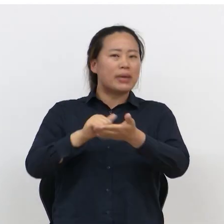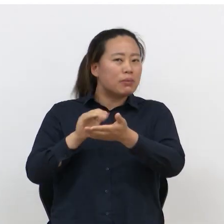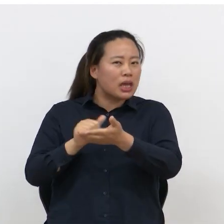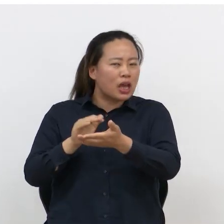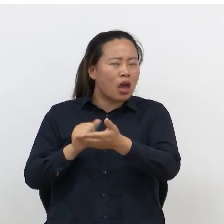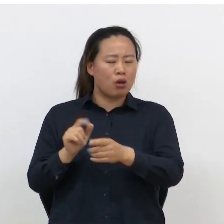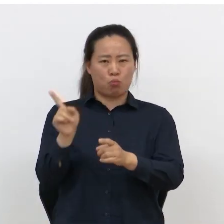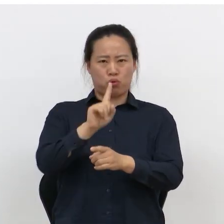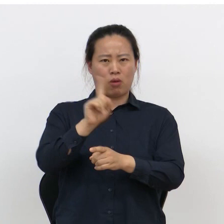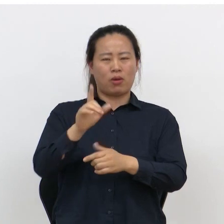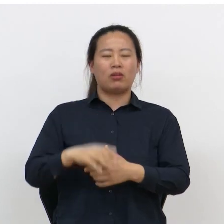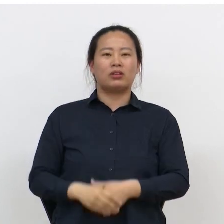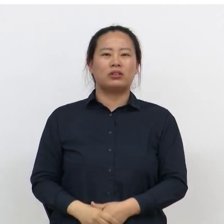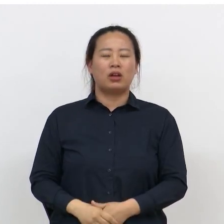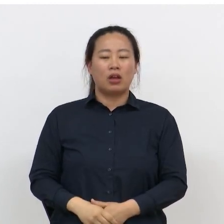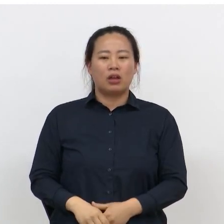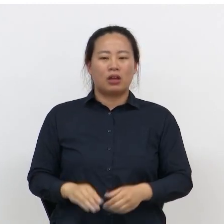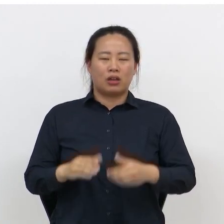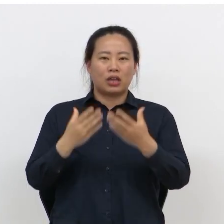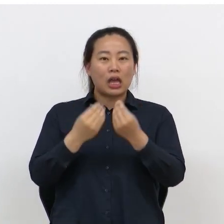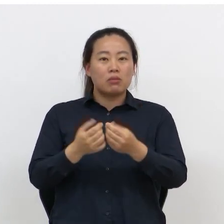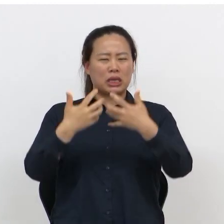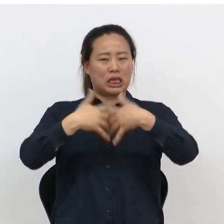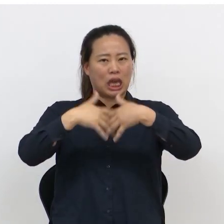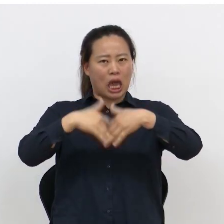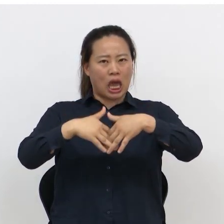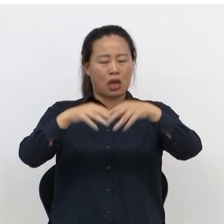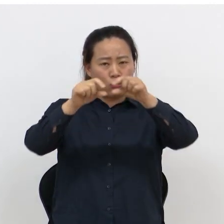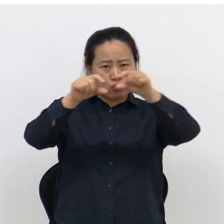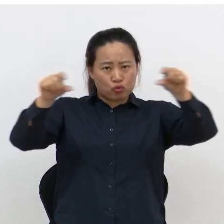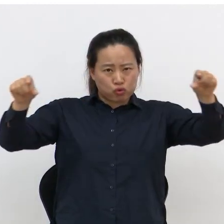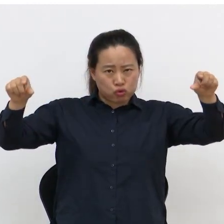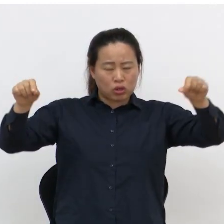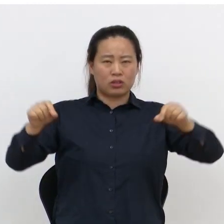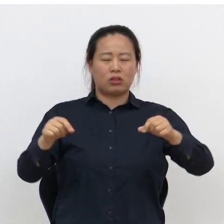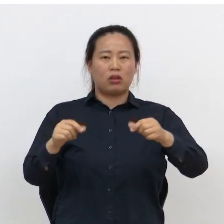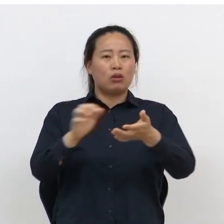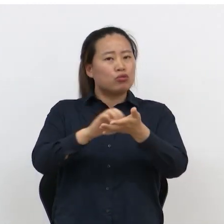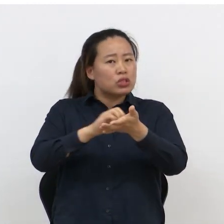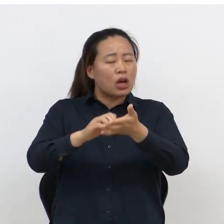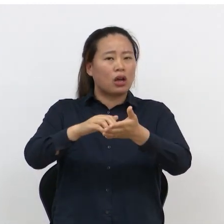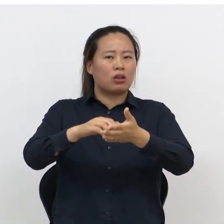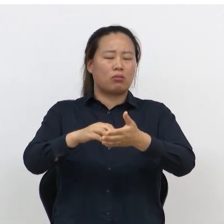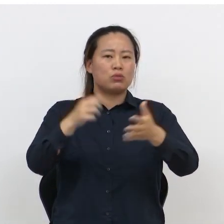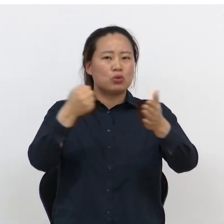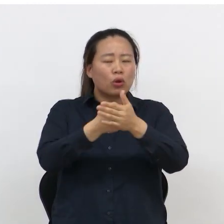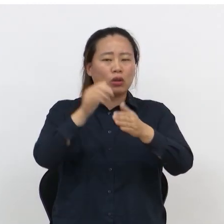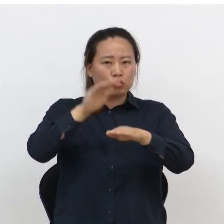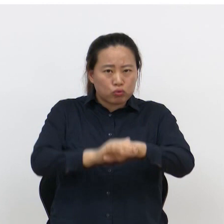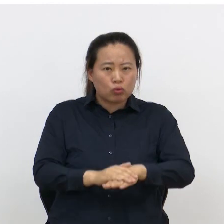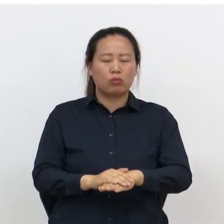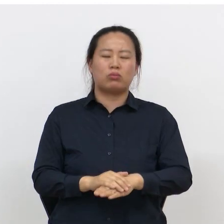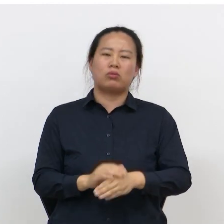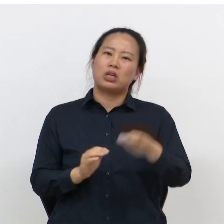아주 요상한 기계인데 줄을 달아놓고 숫자를 설정하면 딱 이 헤르츠만큼 진동하게 되어 있습니다.